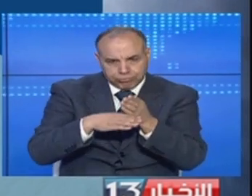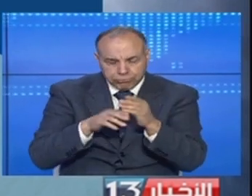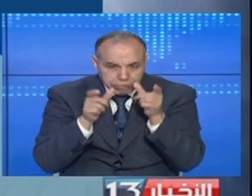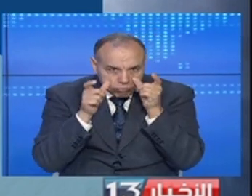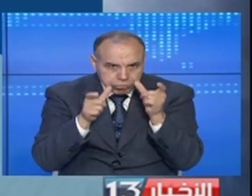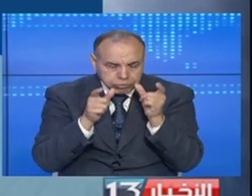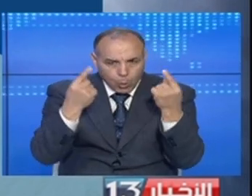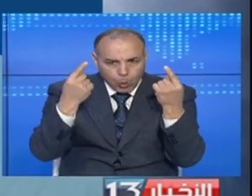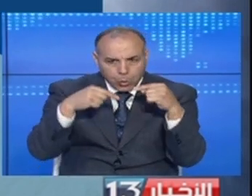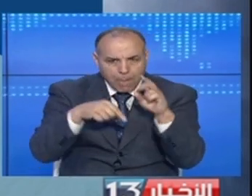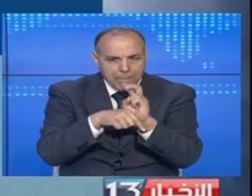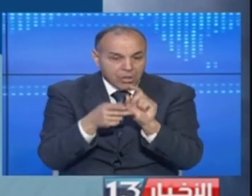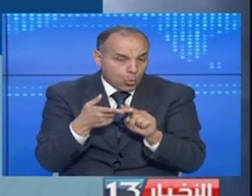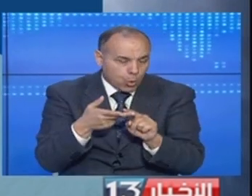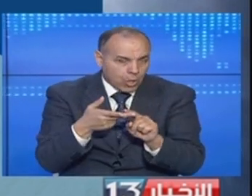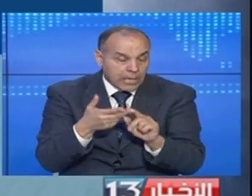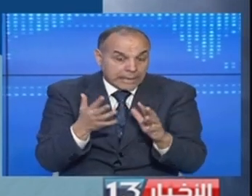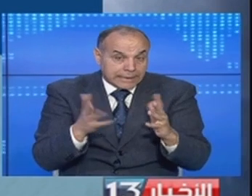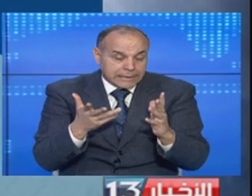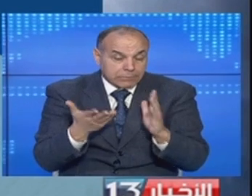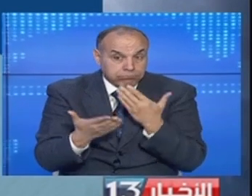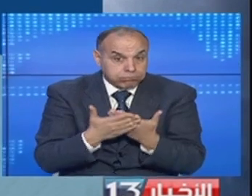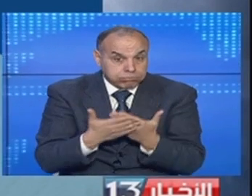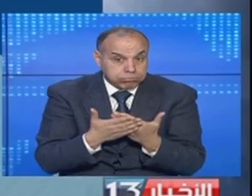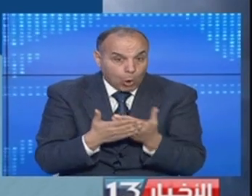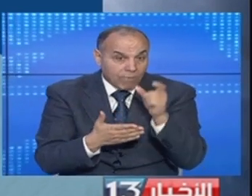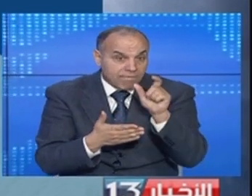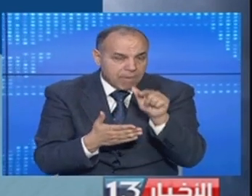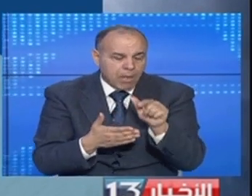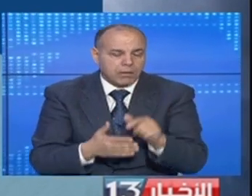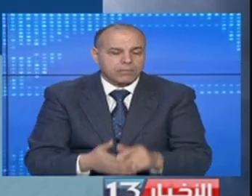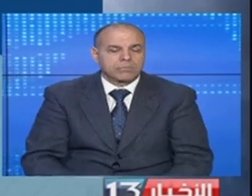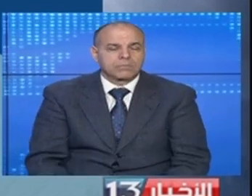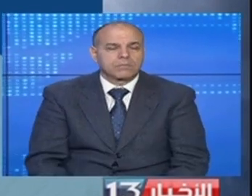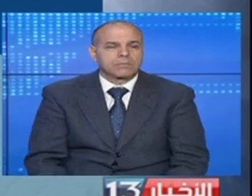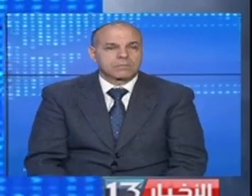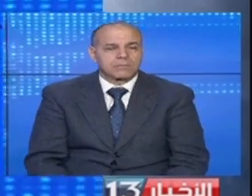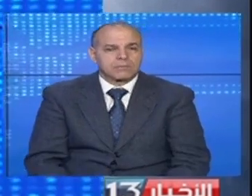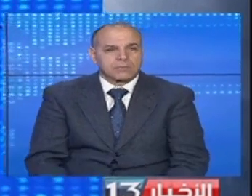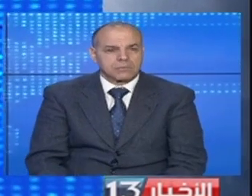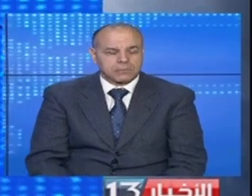لمجابهه المرض في صوره التثبت من موجوده و